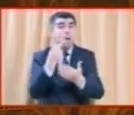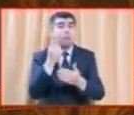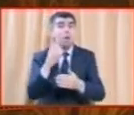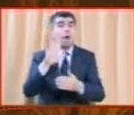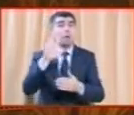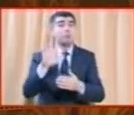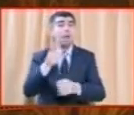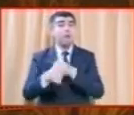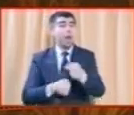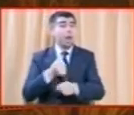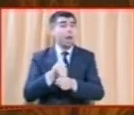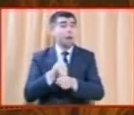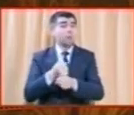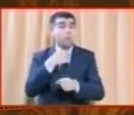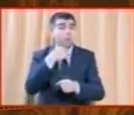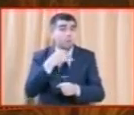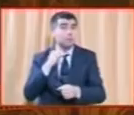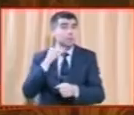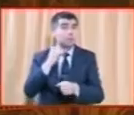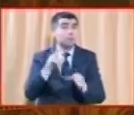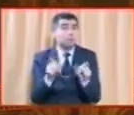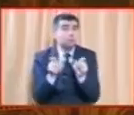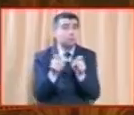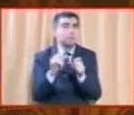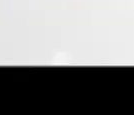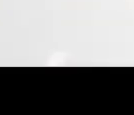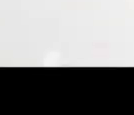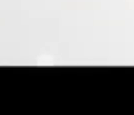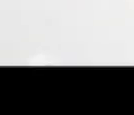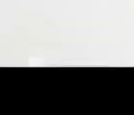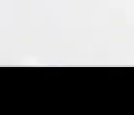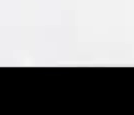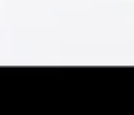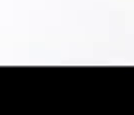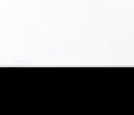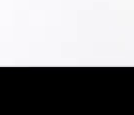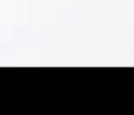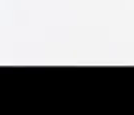إقليمي إلى مستشفى جهوي، يجب أن تتدخلوا لمعالجة هذا الوضع، وشكرا.